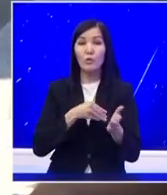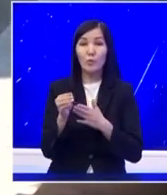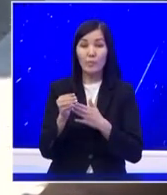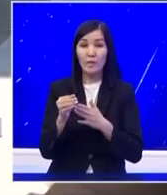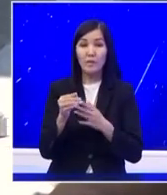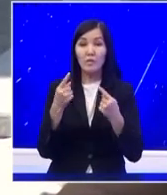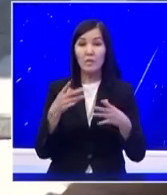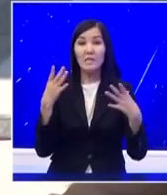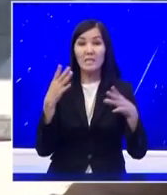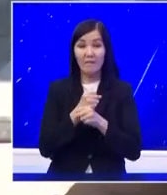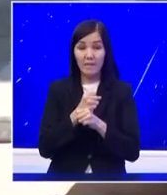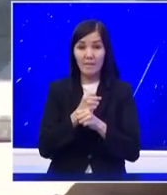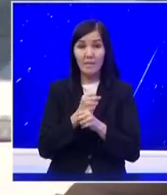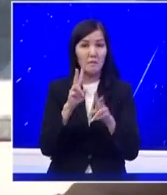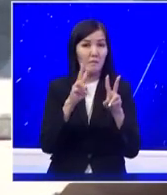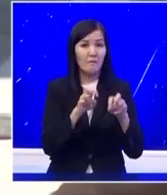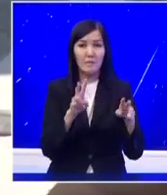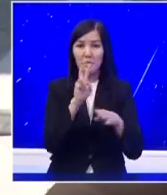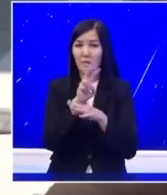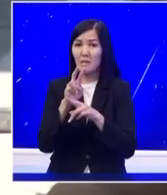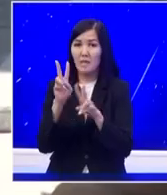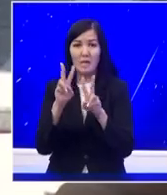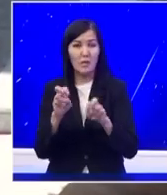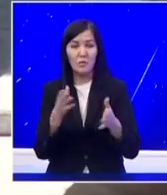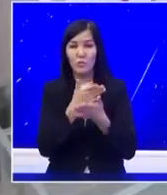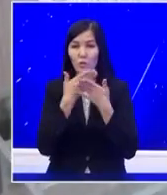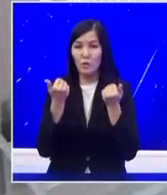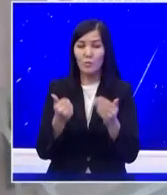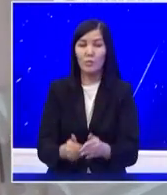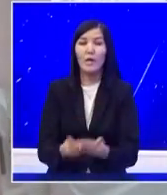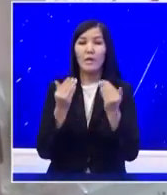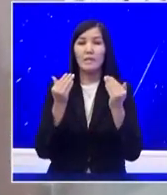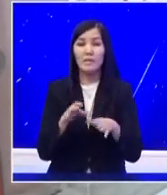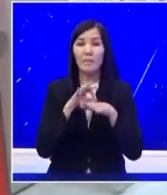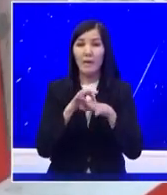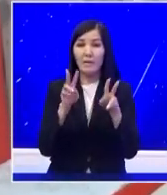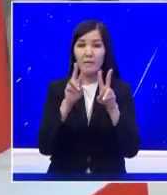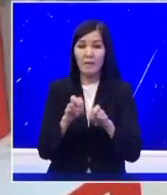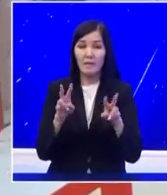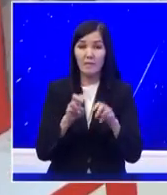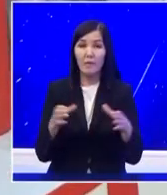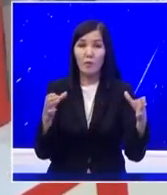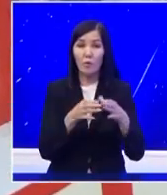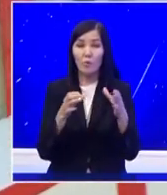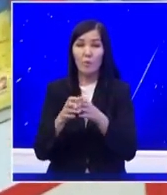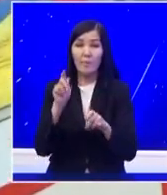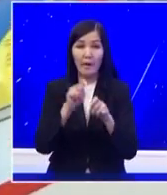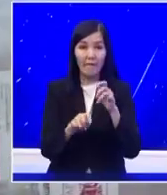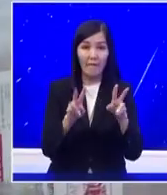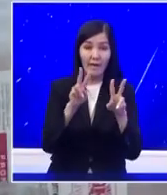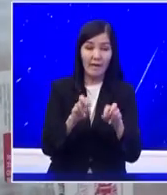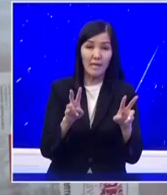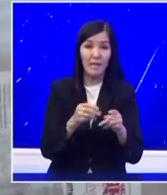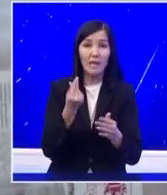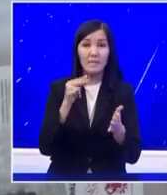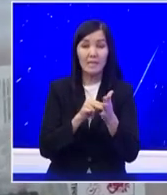остается сегодня одной из главных проблем в нынешнее время. В ходе проводимого рейда мониторинговая группа проверила соответствие цен не только